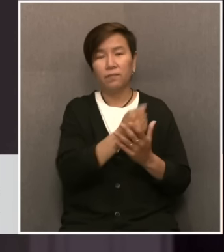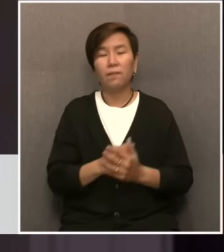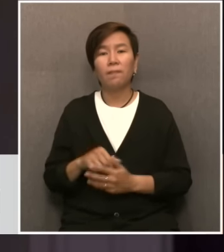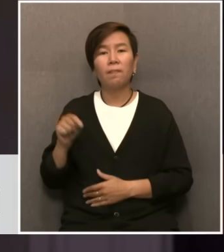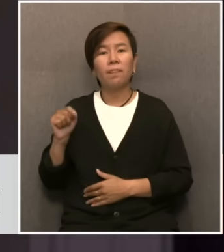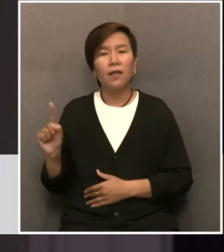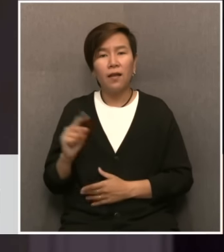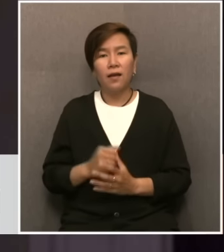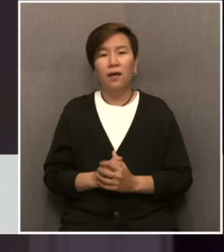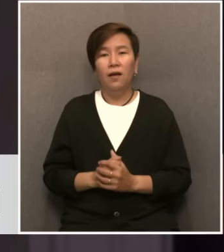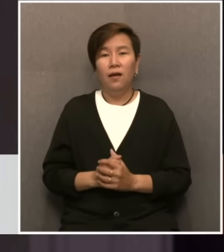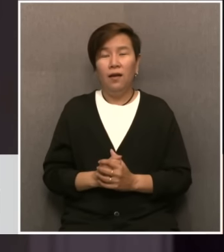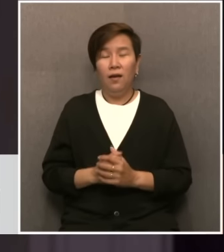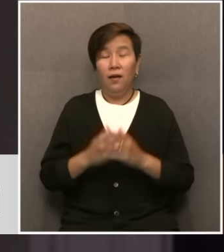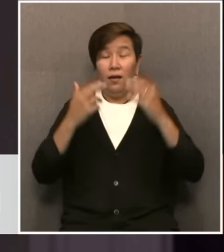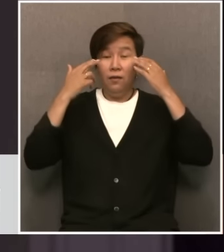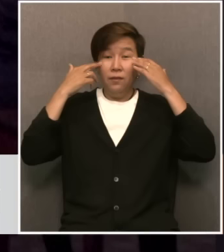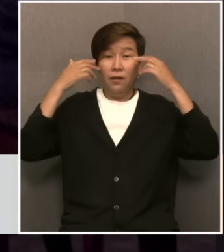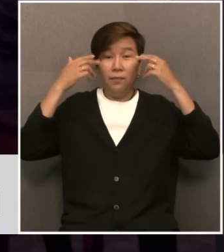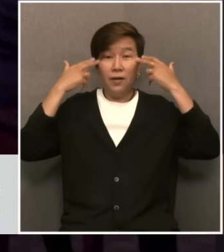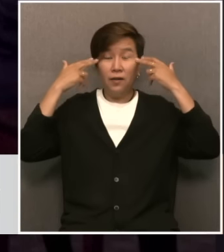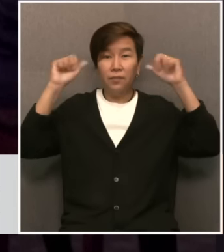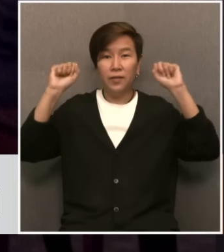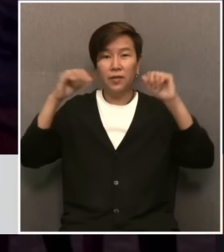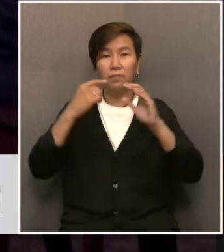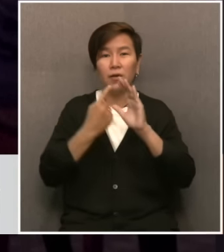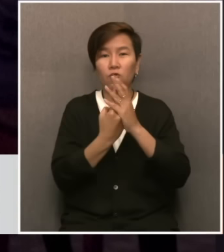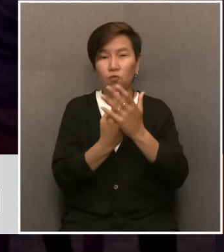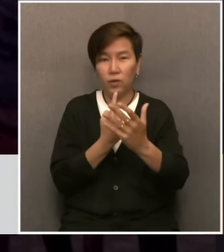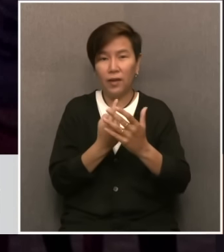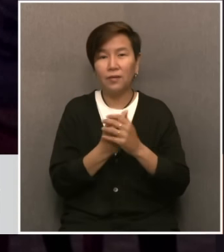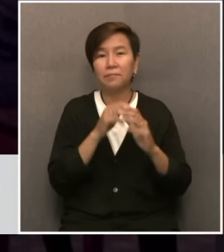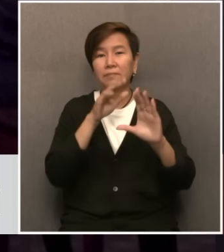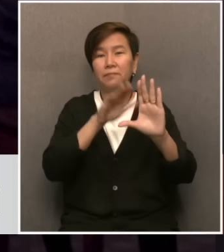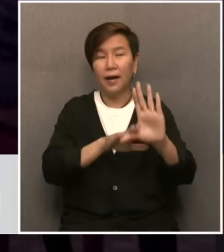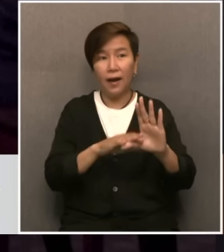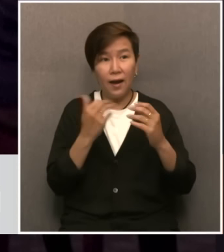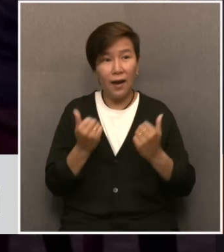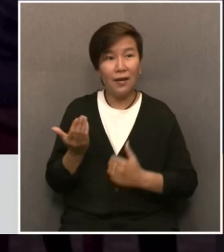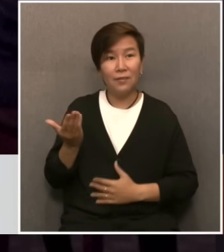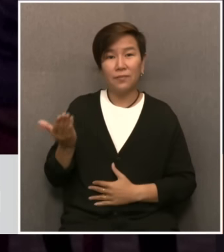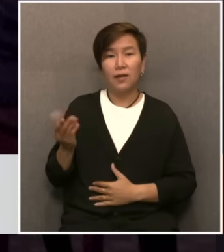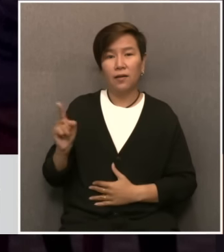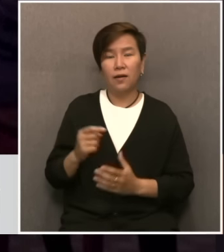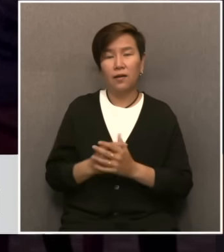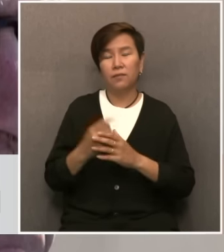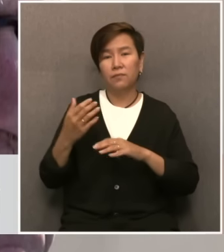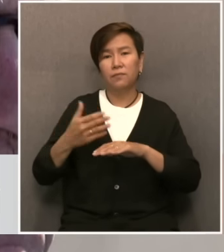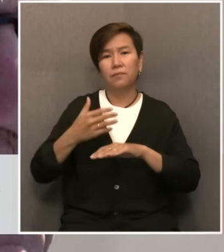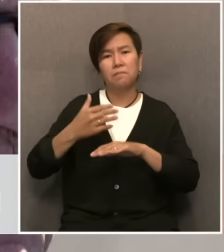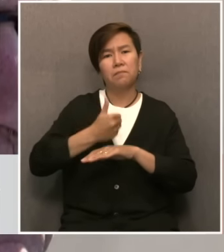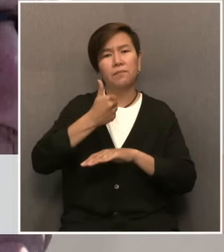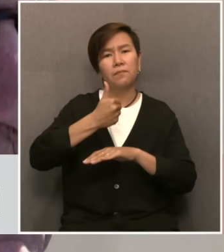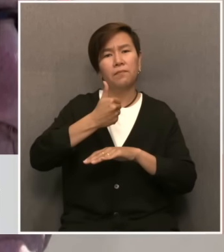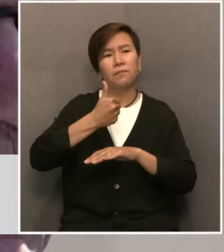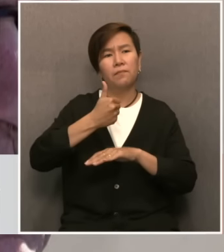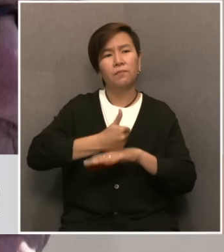งชิงตำแหน่งประธานาธิบดีนะคะนอกจากนั้นค่ะฮักคาบีก็เป็นผู้ว่าการรัฐอาคันซอระหว่างวัน